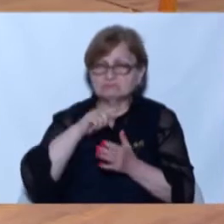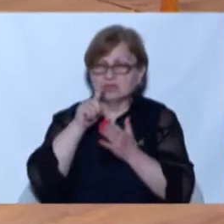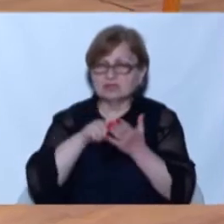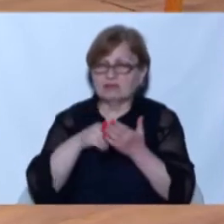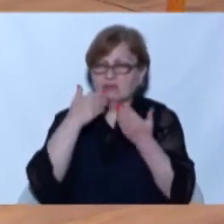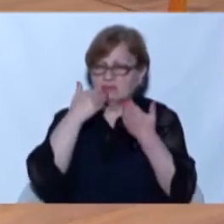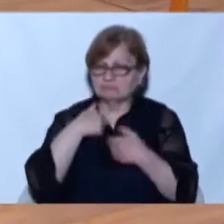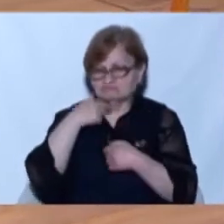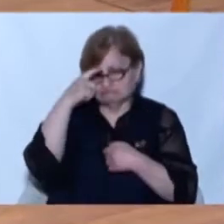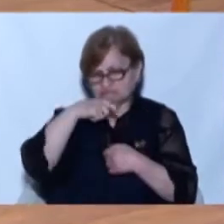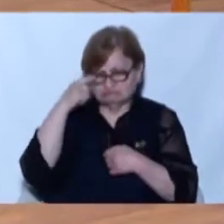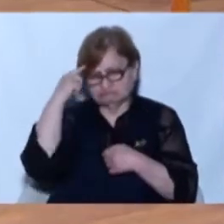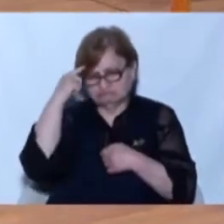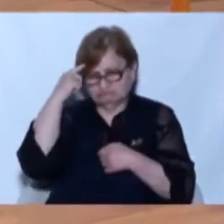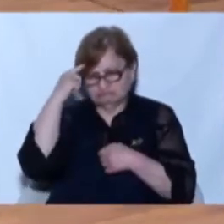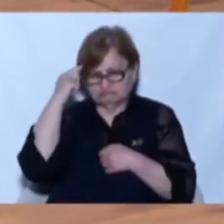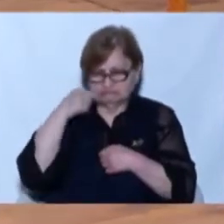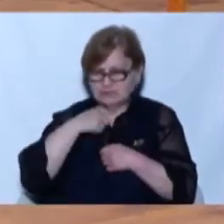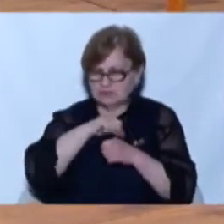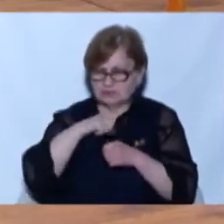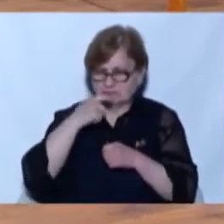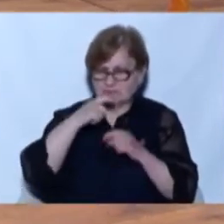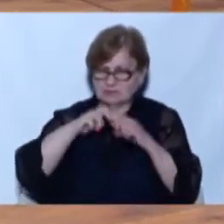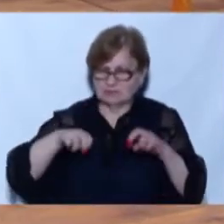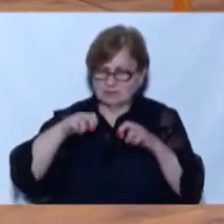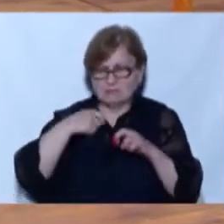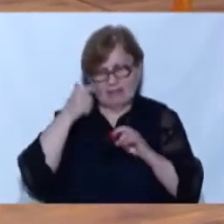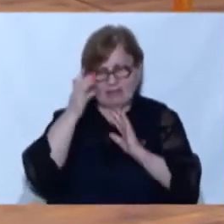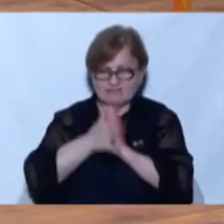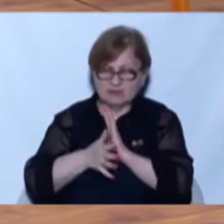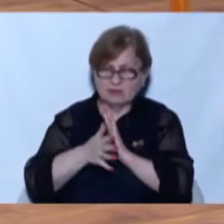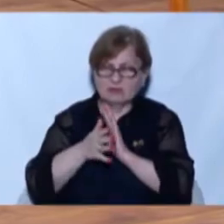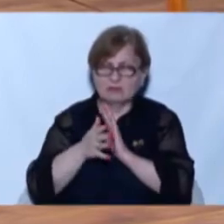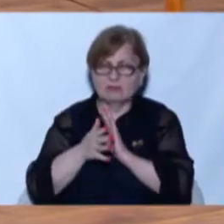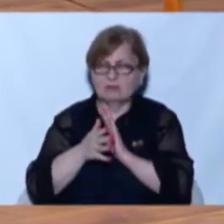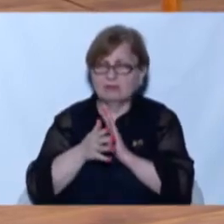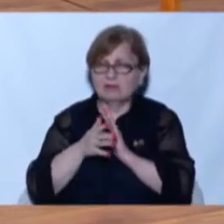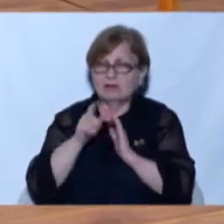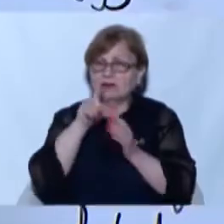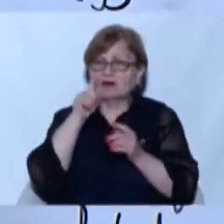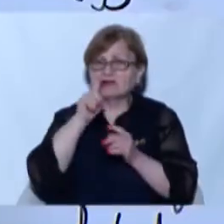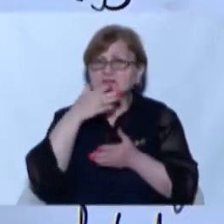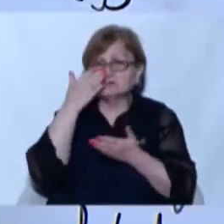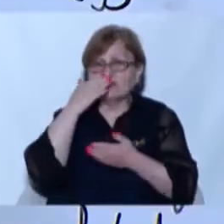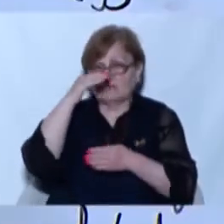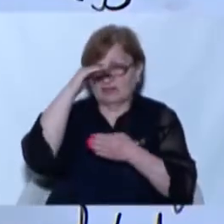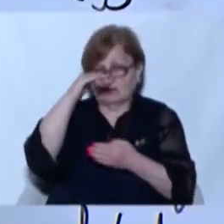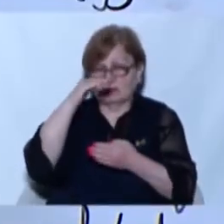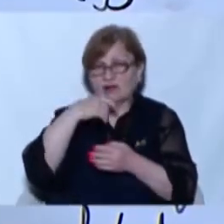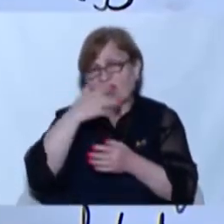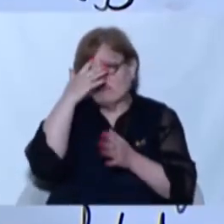ამით შევამოწმოთ საკუთარი თავი. გავიგეთ თუ არა ის ეპიზოდი, რომელიც ამ